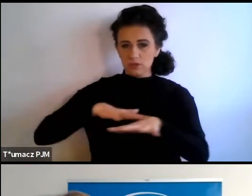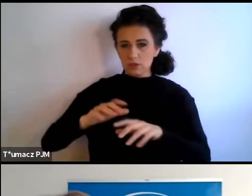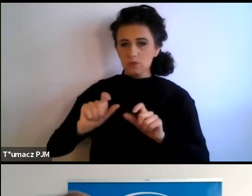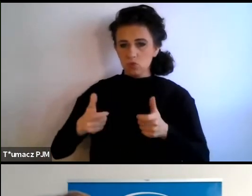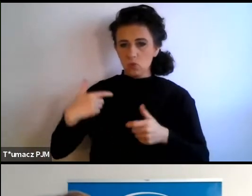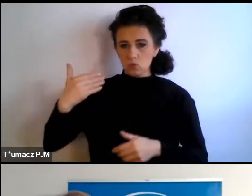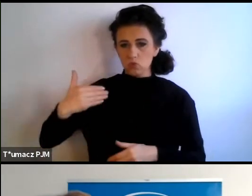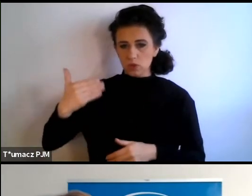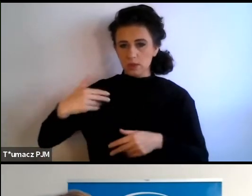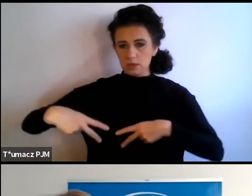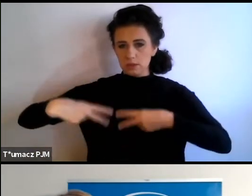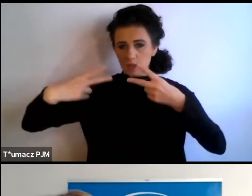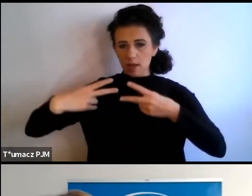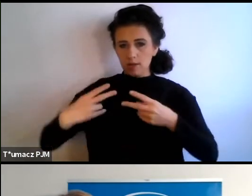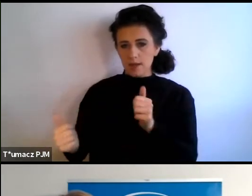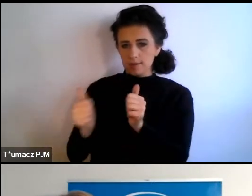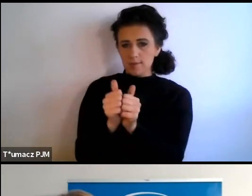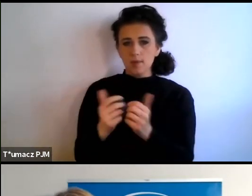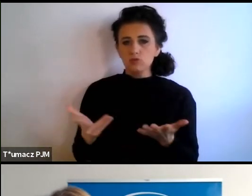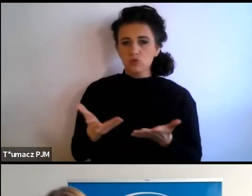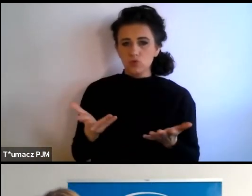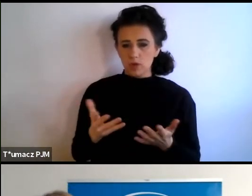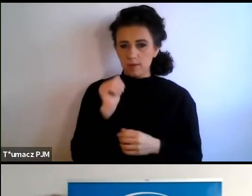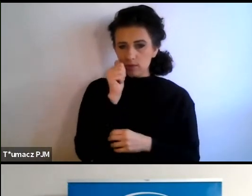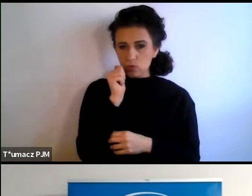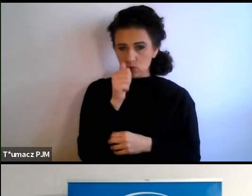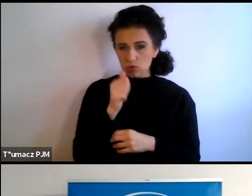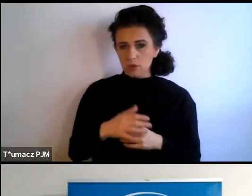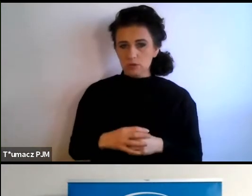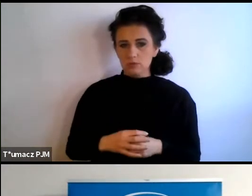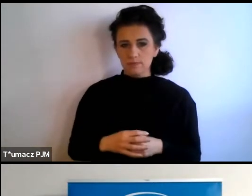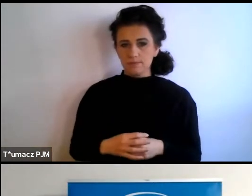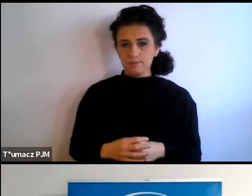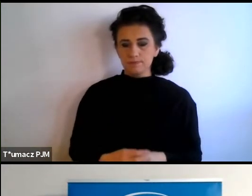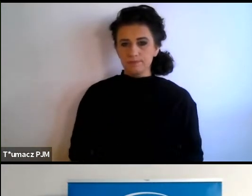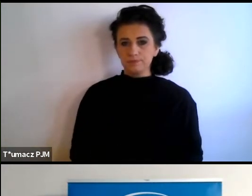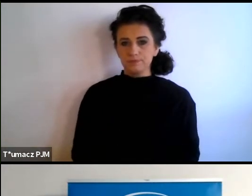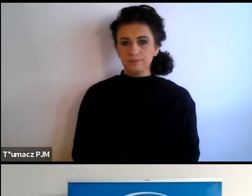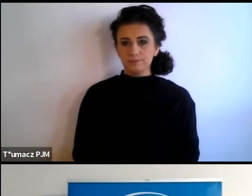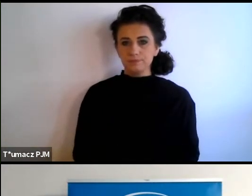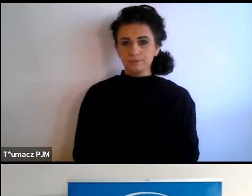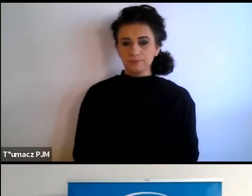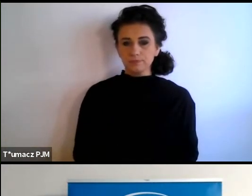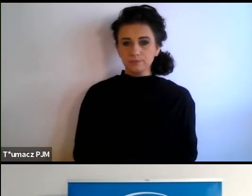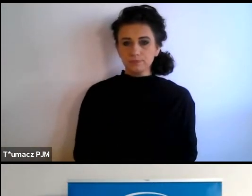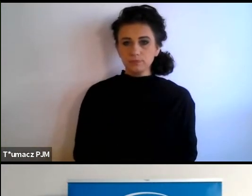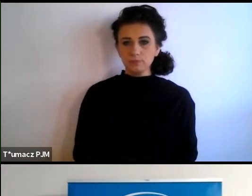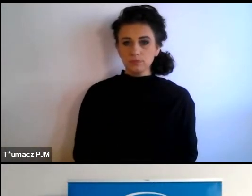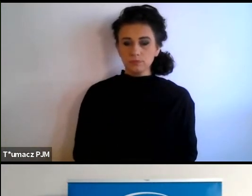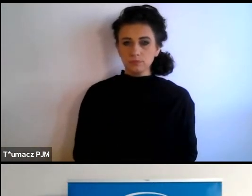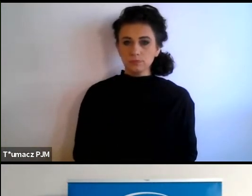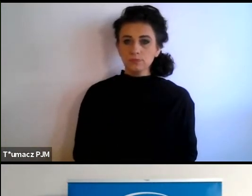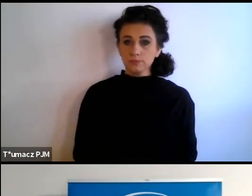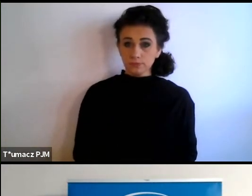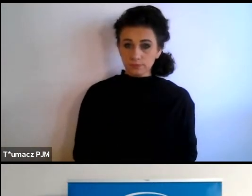tej na co dzień. W jaki sposób powinniśmy